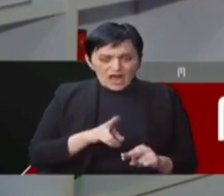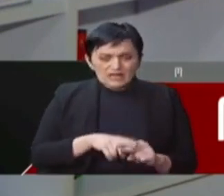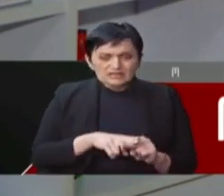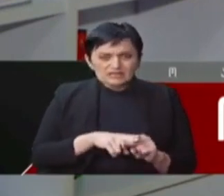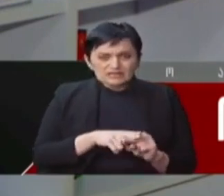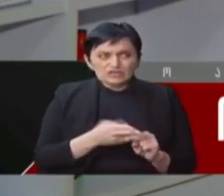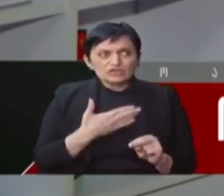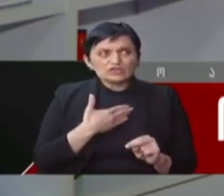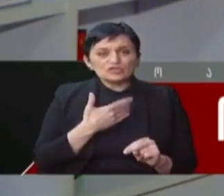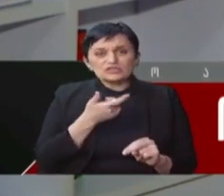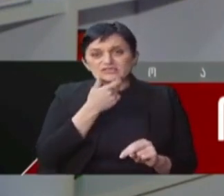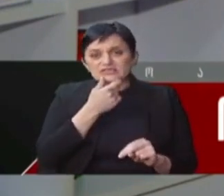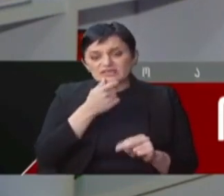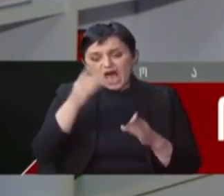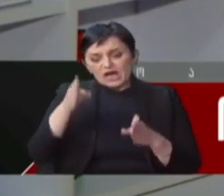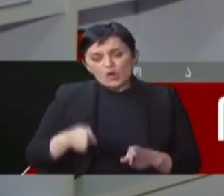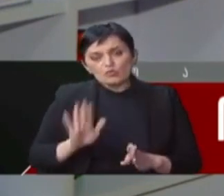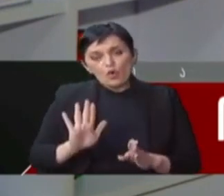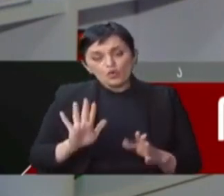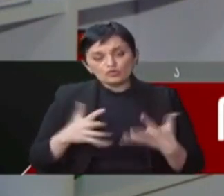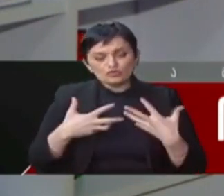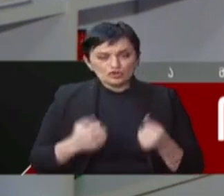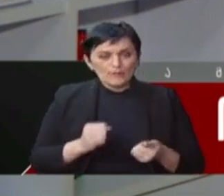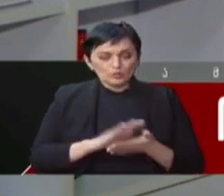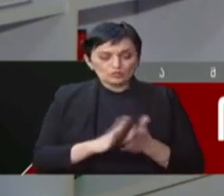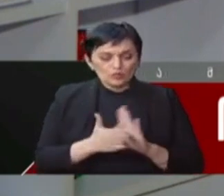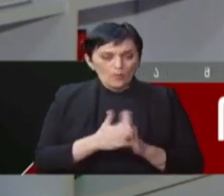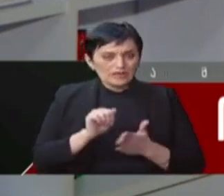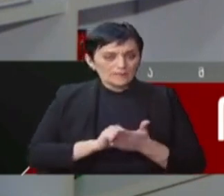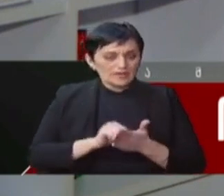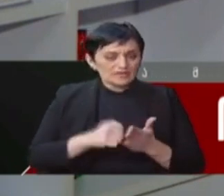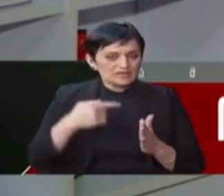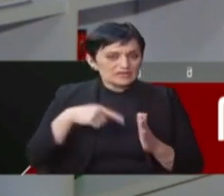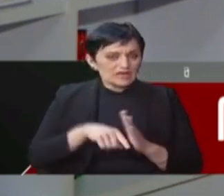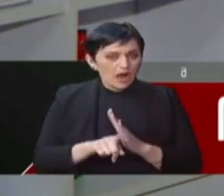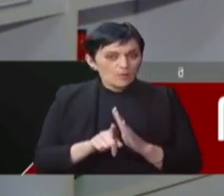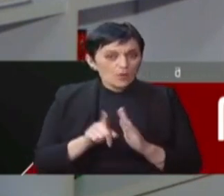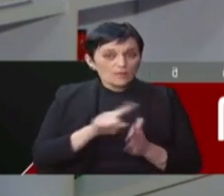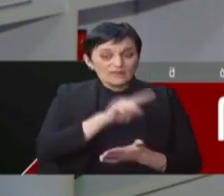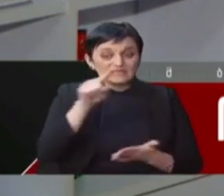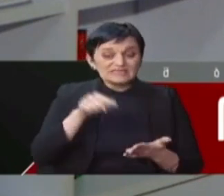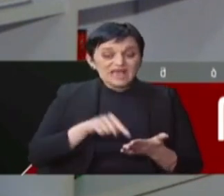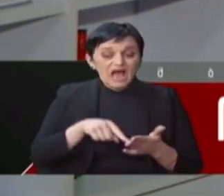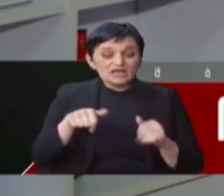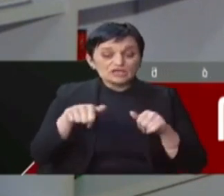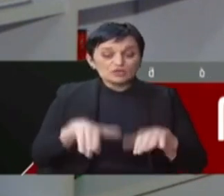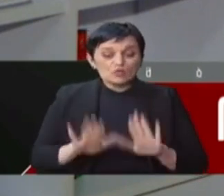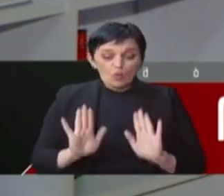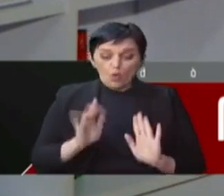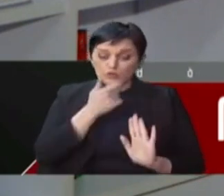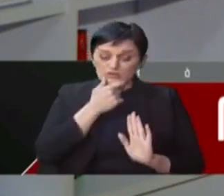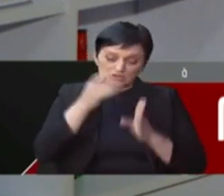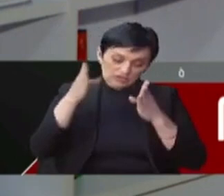არც მიხეილ სააკაშვილის მხოლოდ ჯანმრთელობის მდგომარეობის გამო, არ შეიძლება ამ საკითხის გადაწყვეტა მხოლოდ მიხეილ